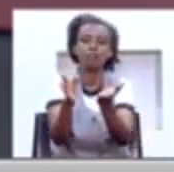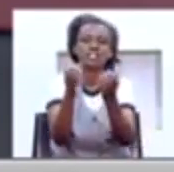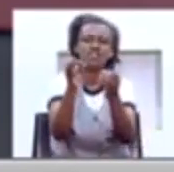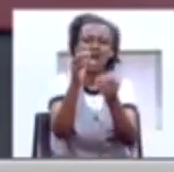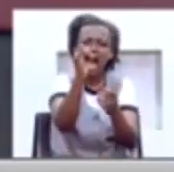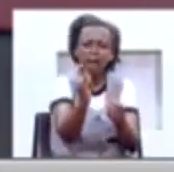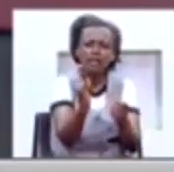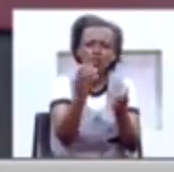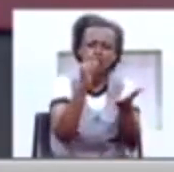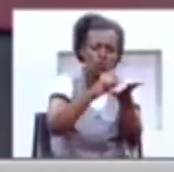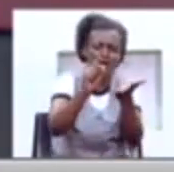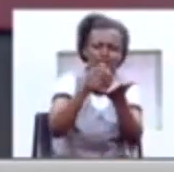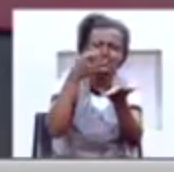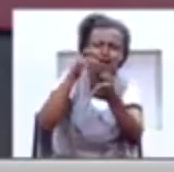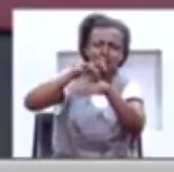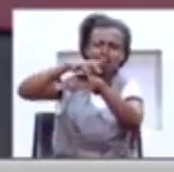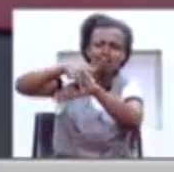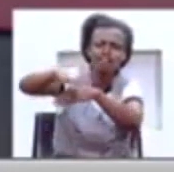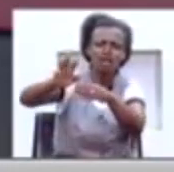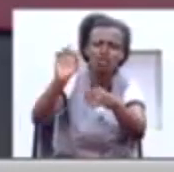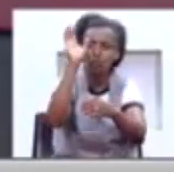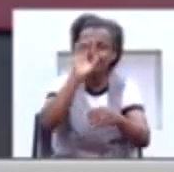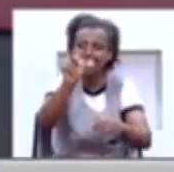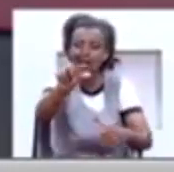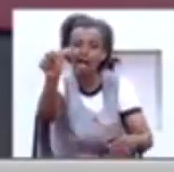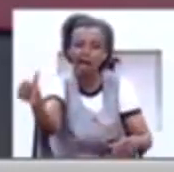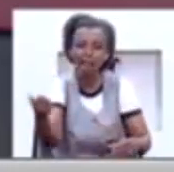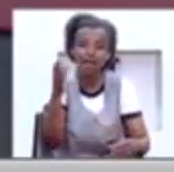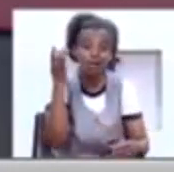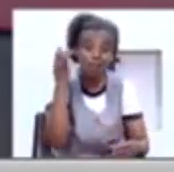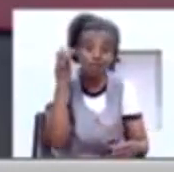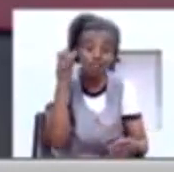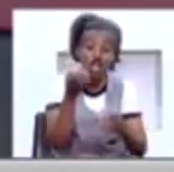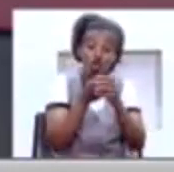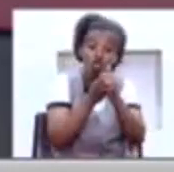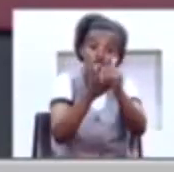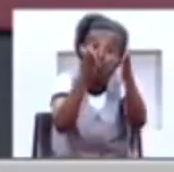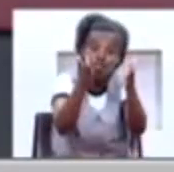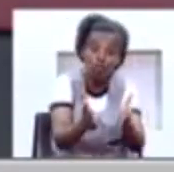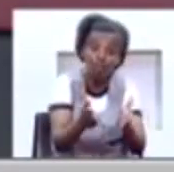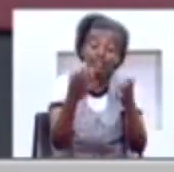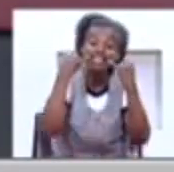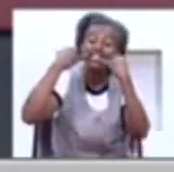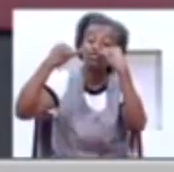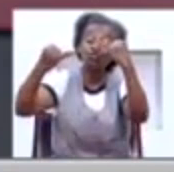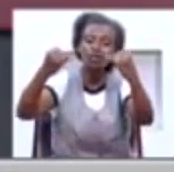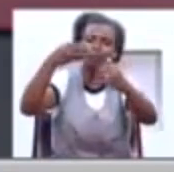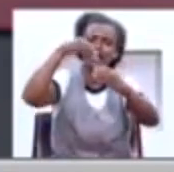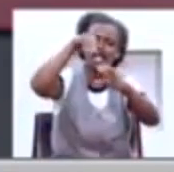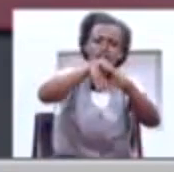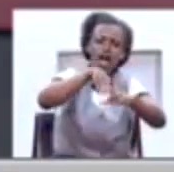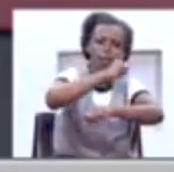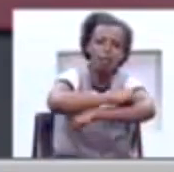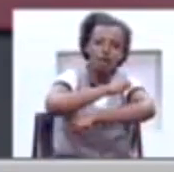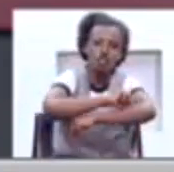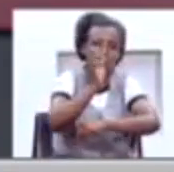abatutsikazi ukatwandikira vuba tugashaka abandi mwumve prefe yandikiye Burgumestre bose ababwira ati mujye mu mashuri